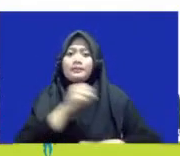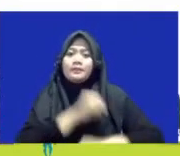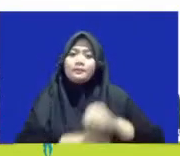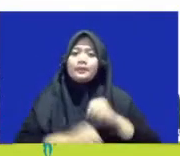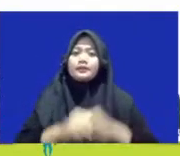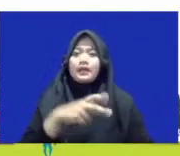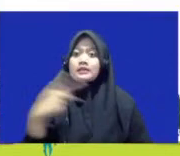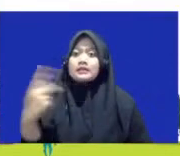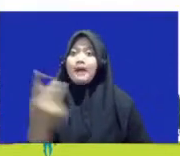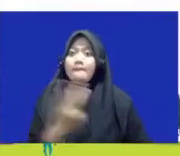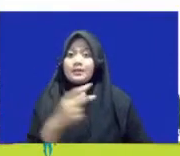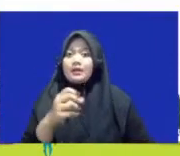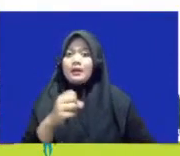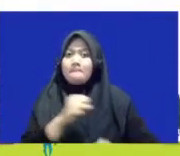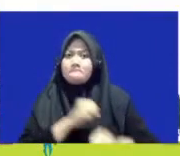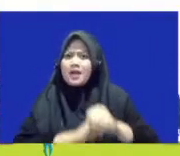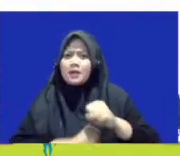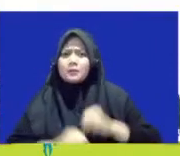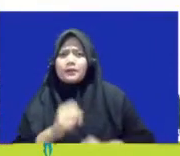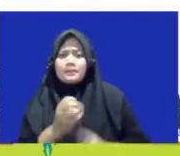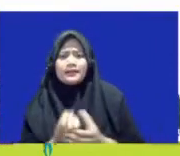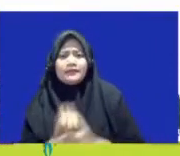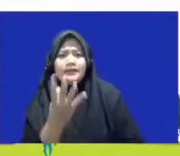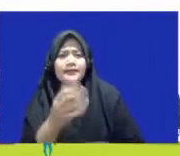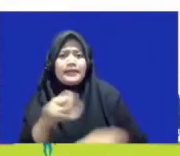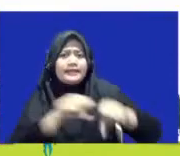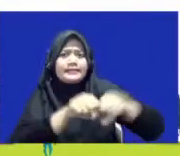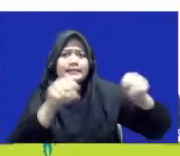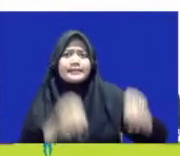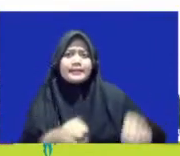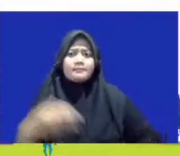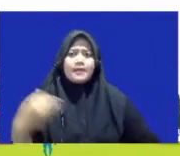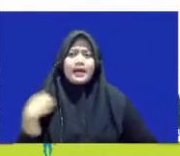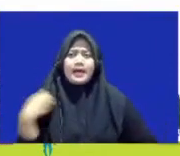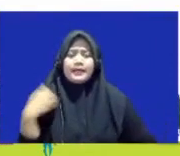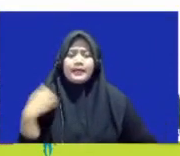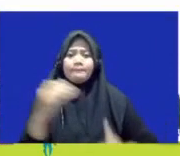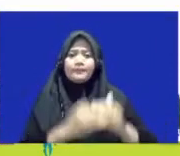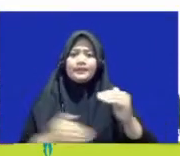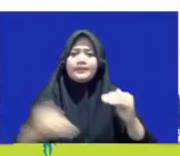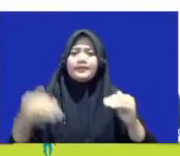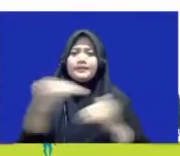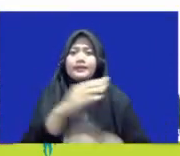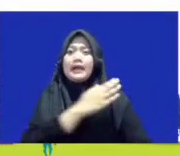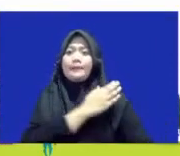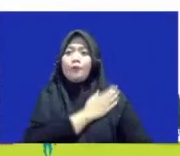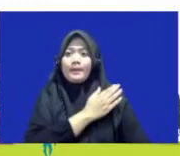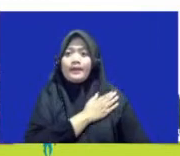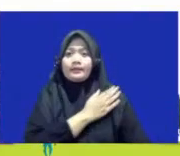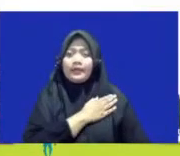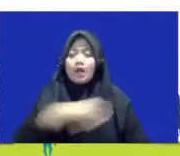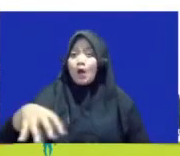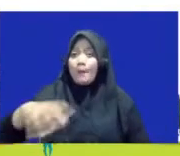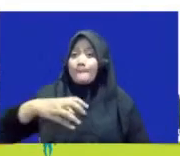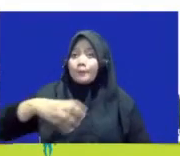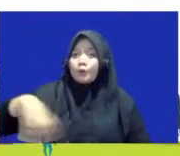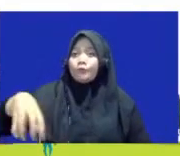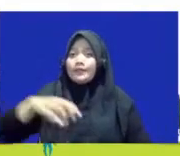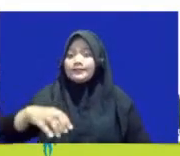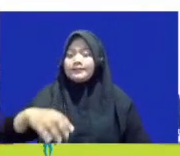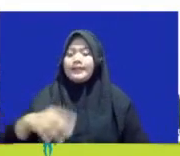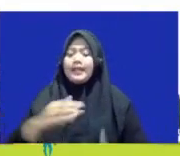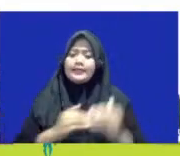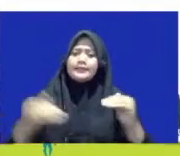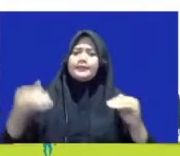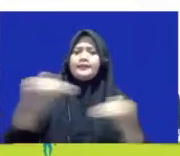melakukan mengaktifasi sistem-sistem yang ada, baik itu di tingkat kabupaten, di tingkat provinsi, di tingkat nasional, untuk